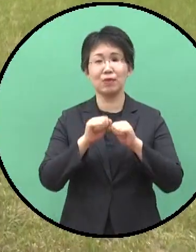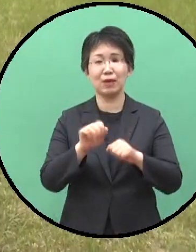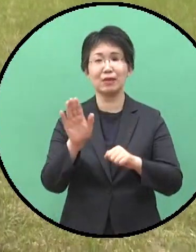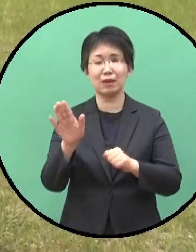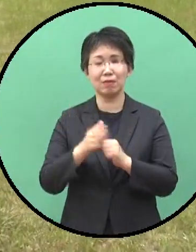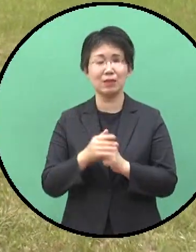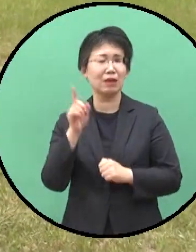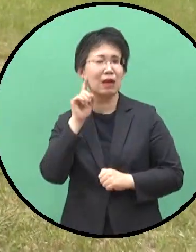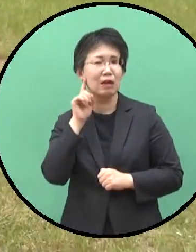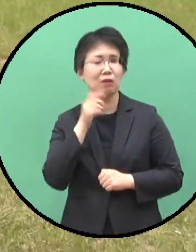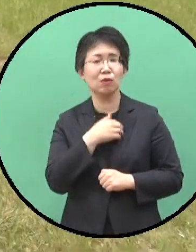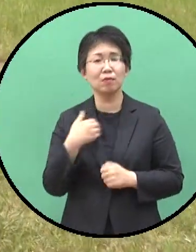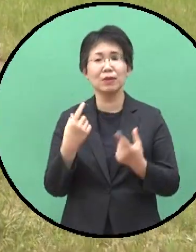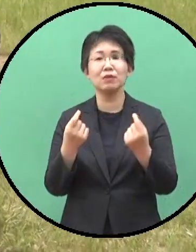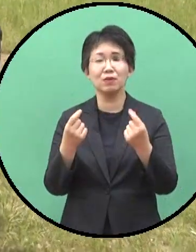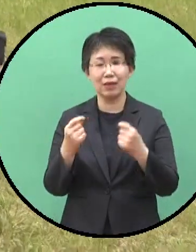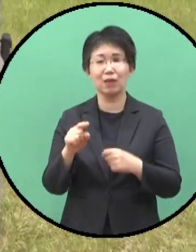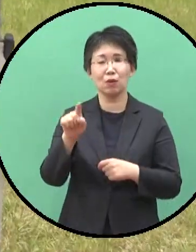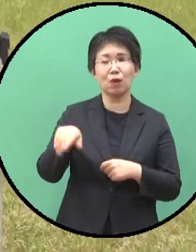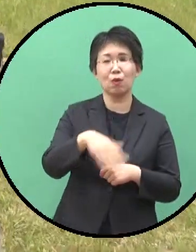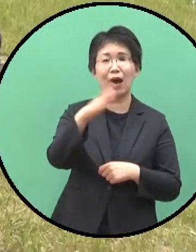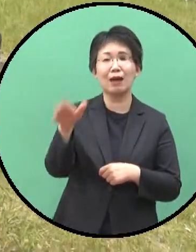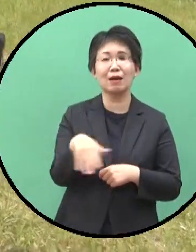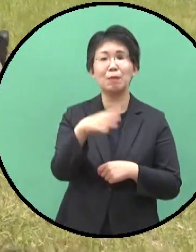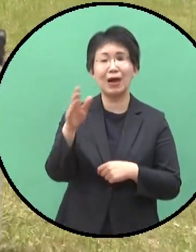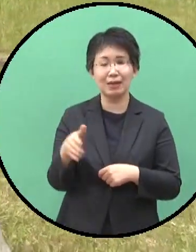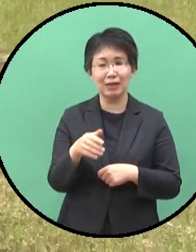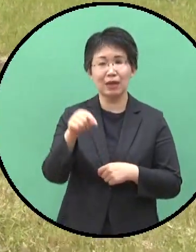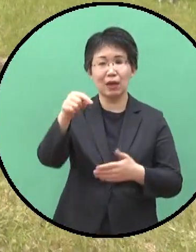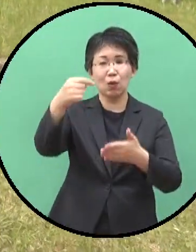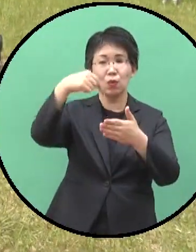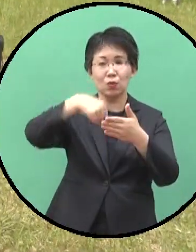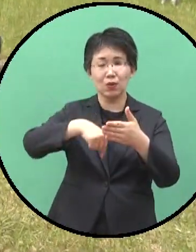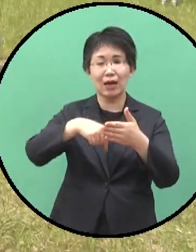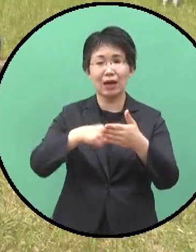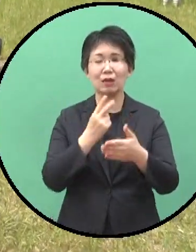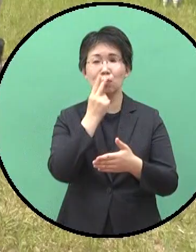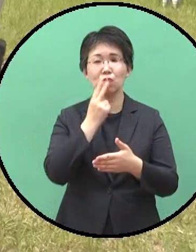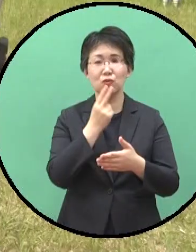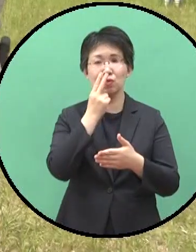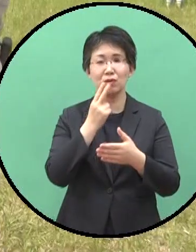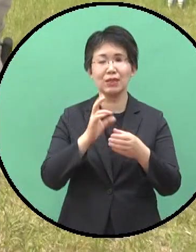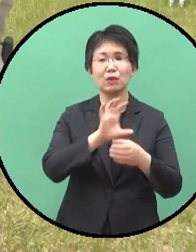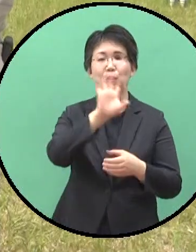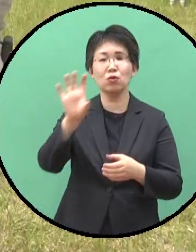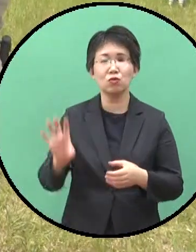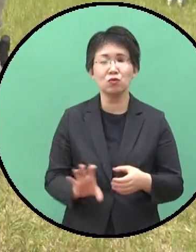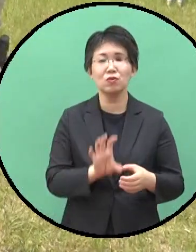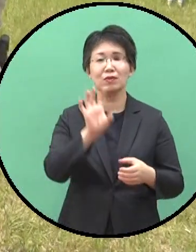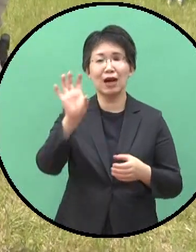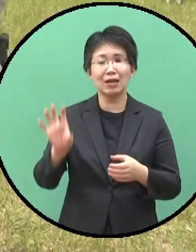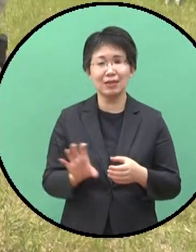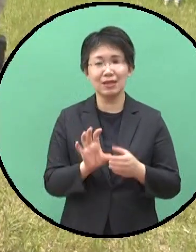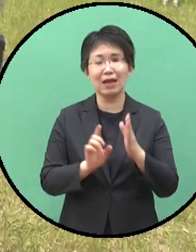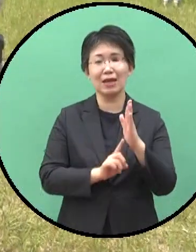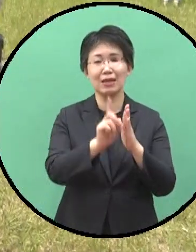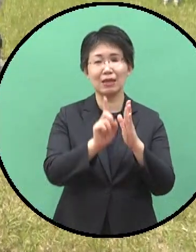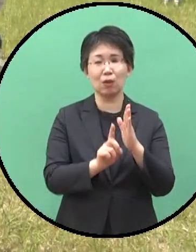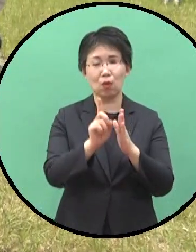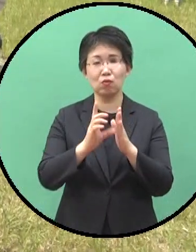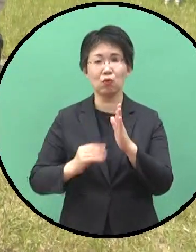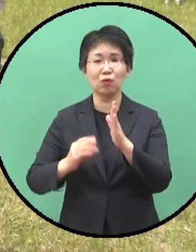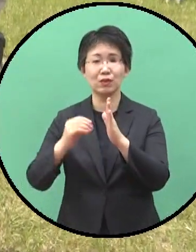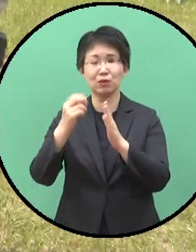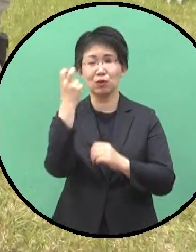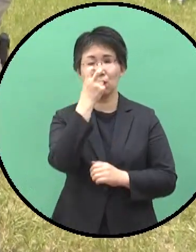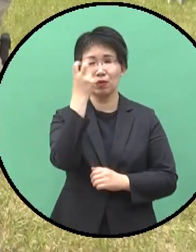が何か聞こえてきますよね。 そうですね、これファンが回ってまして、空気が淀まないようにですね、空気循環させながら気温と湿度を測っ